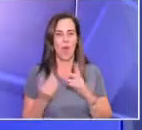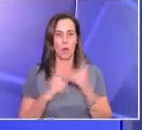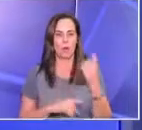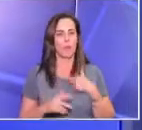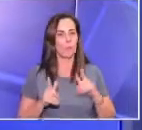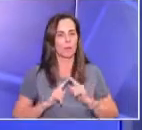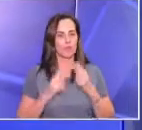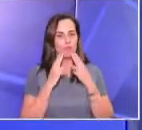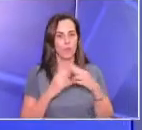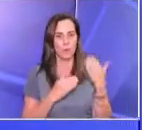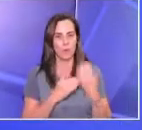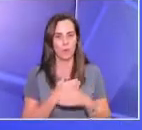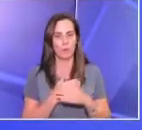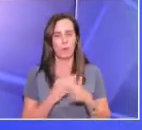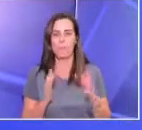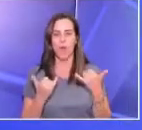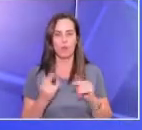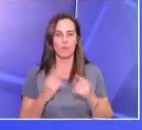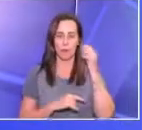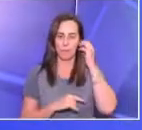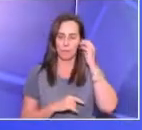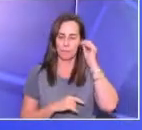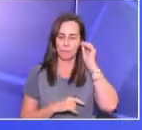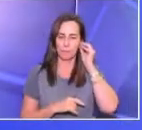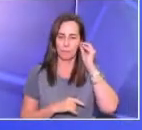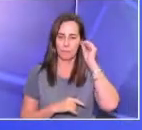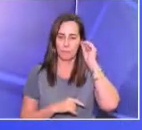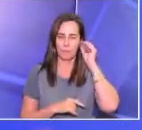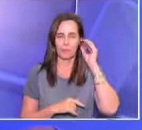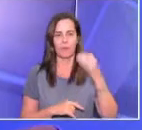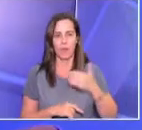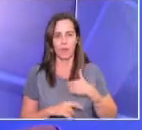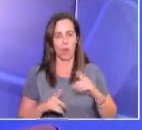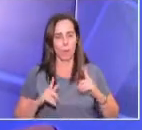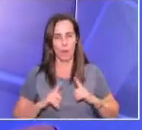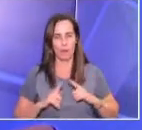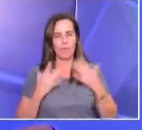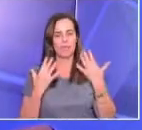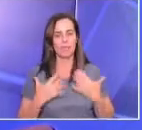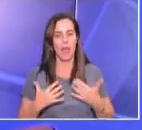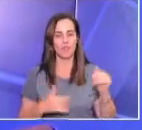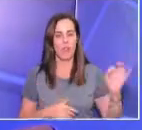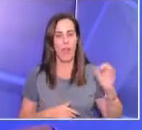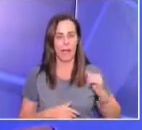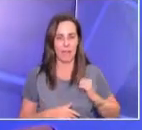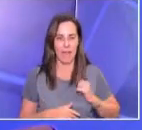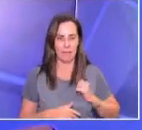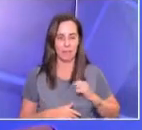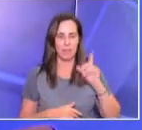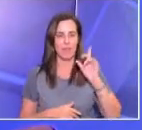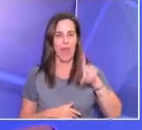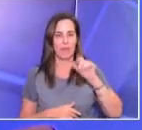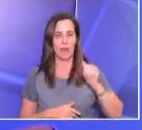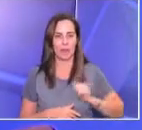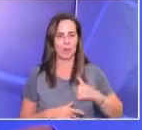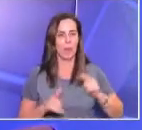האחרון. מה העדכון האחרון? העדכון האחרון הוא שאנחנו מחכים לספירת החיילים, יש לנו